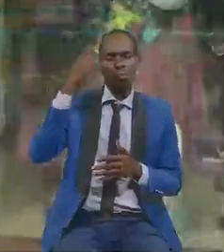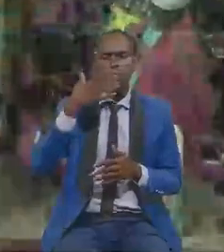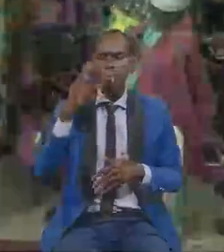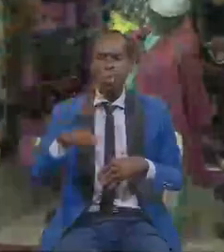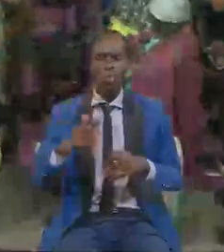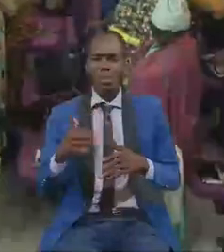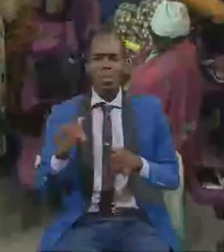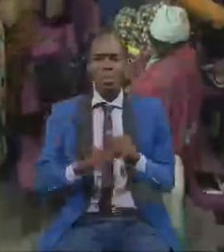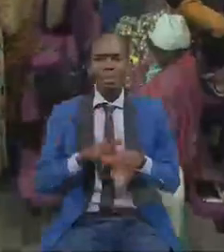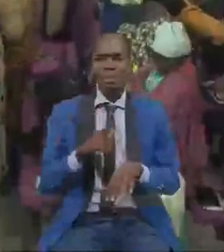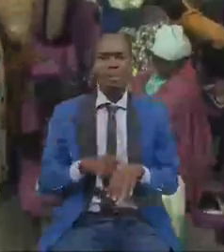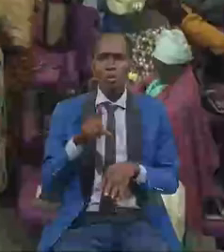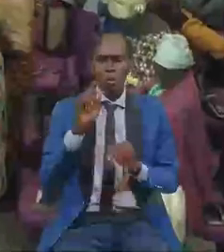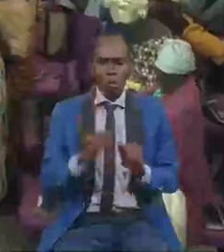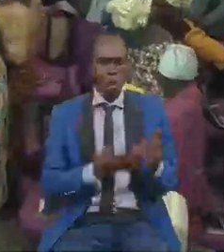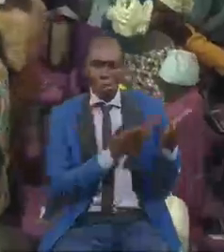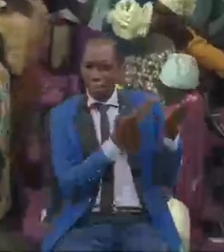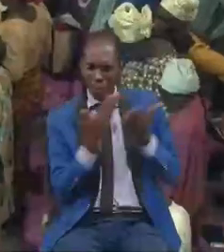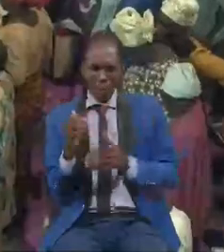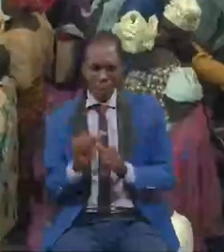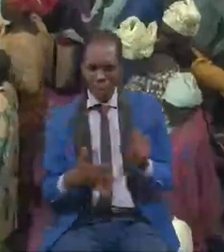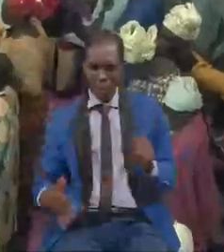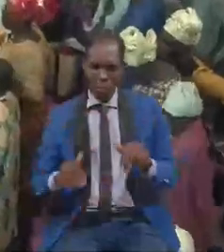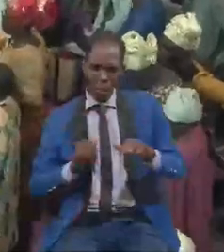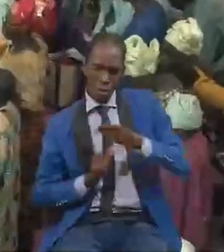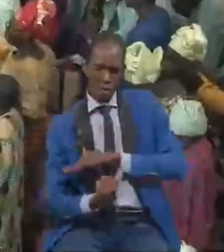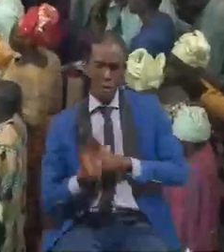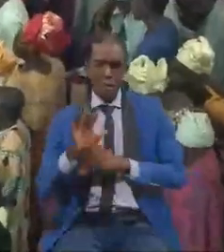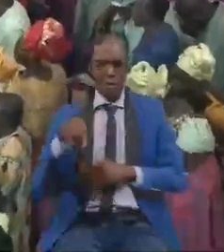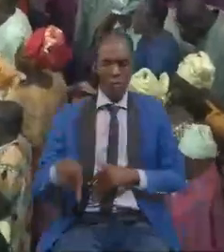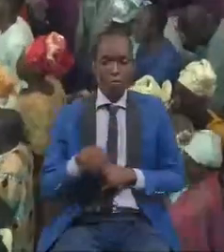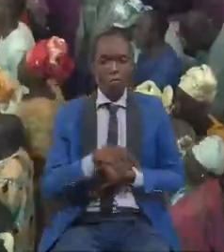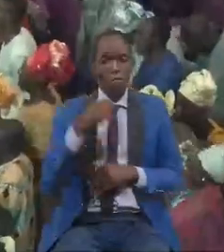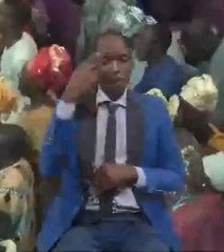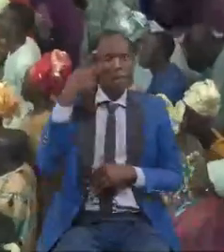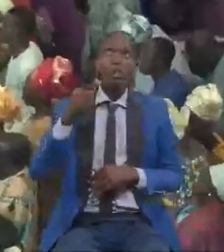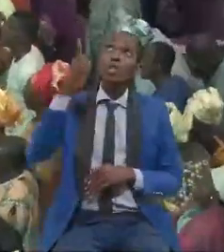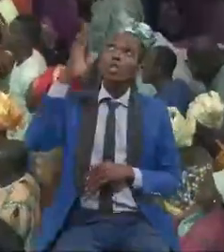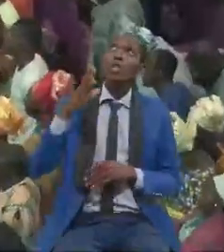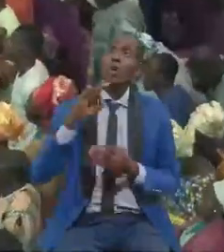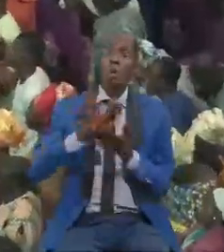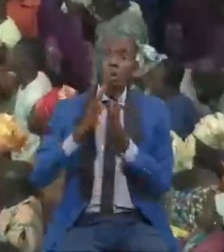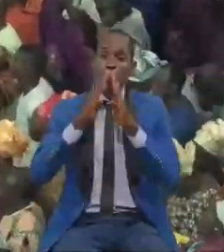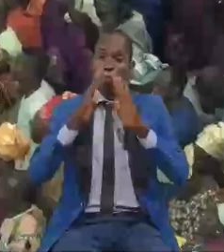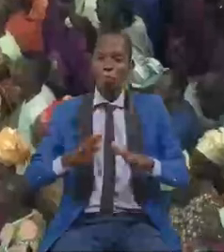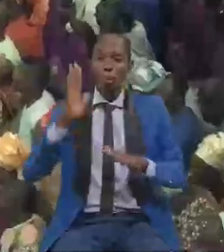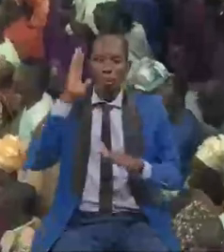tes pieds. Le Dieu de paix écrasera bientôt Satan sous tes